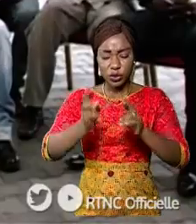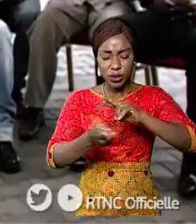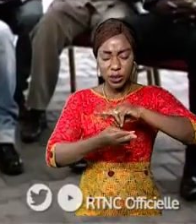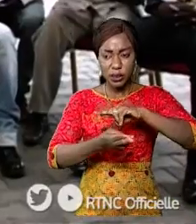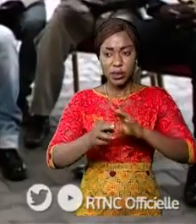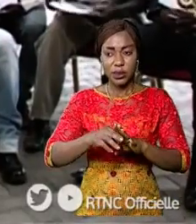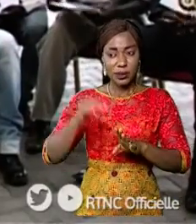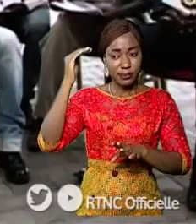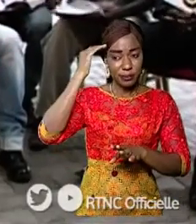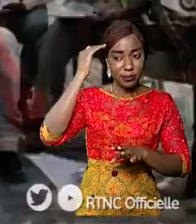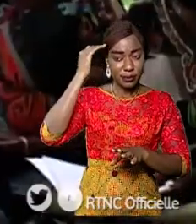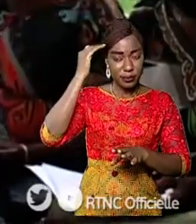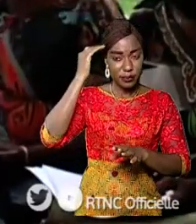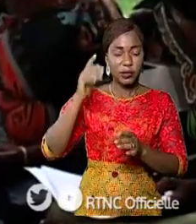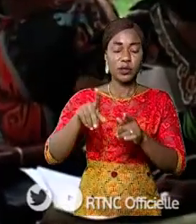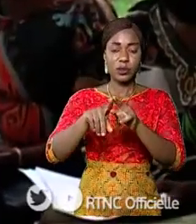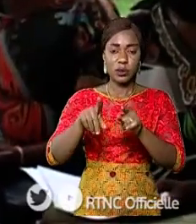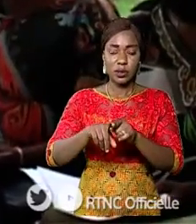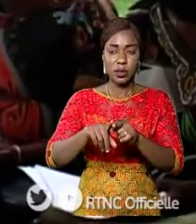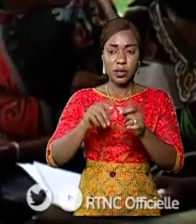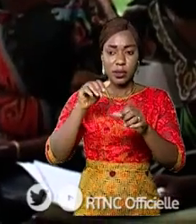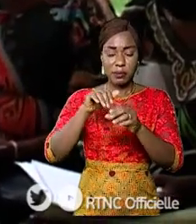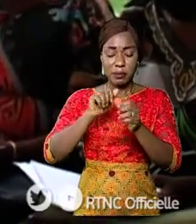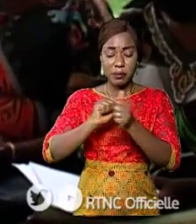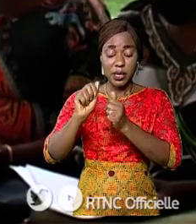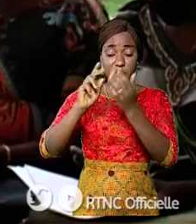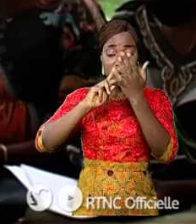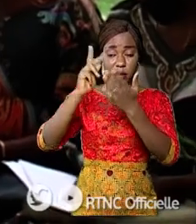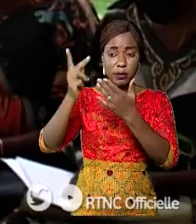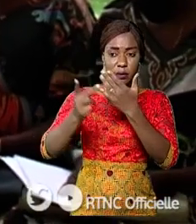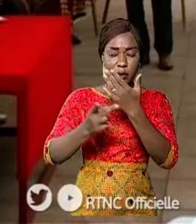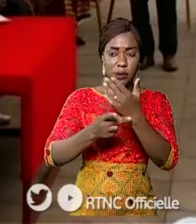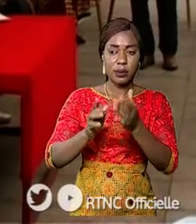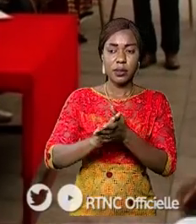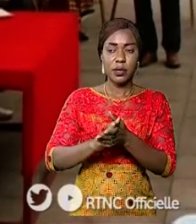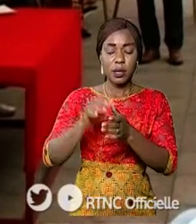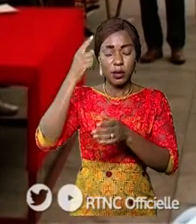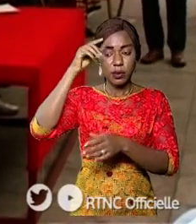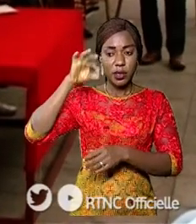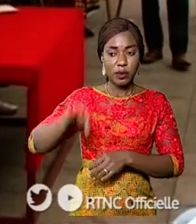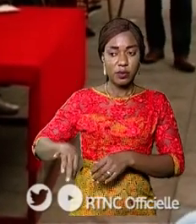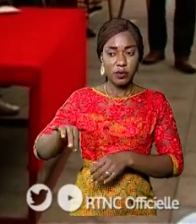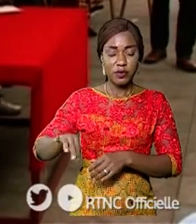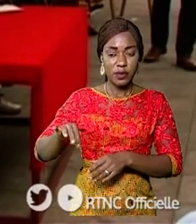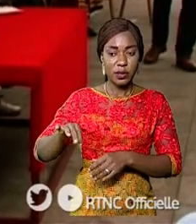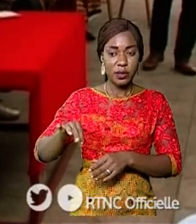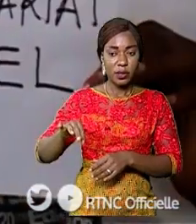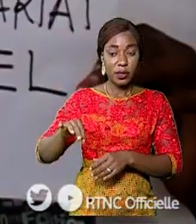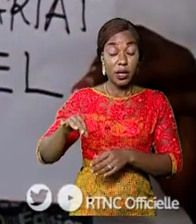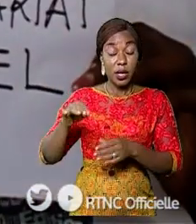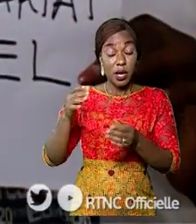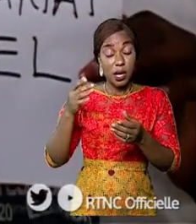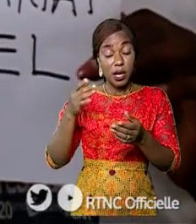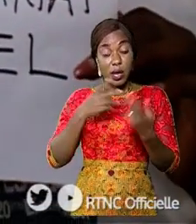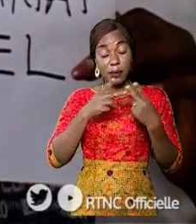mentalité de l'indigène par un programme, en quelque sorte, et pour l'intérêt de l'extérieur. À partir de là, tout ce qui